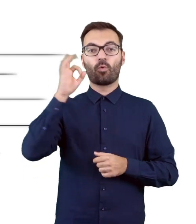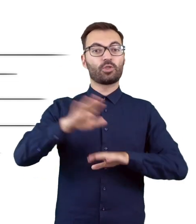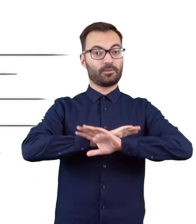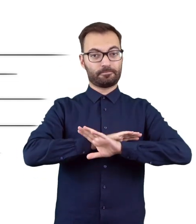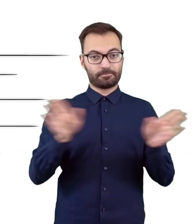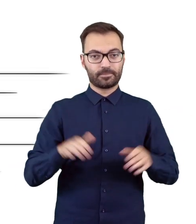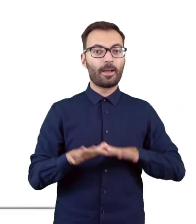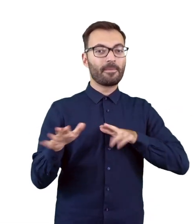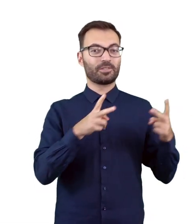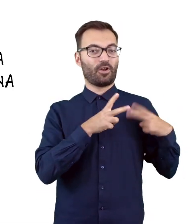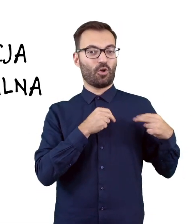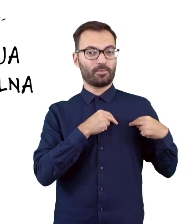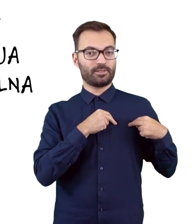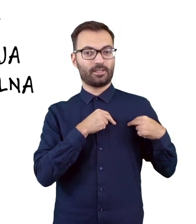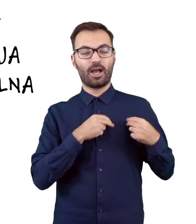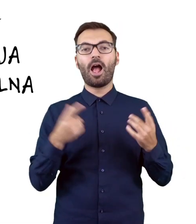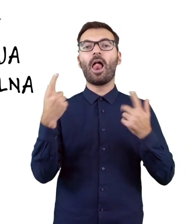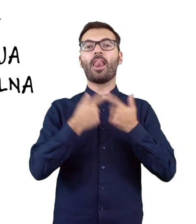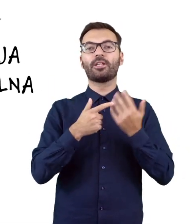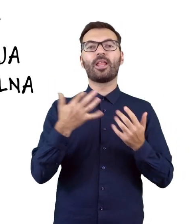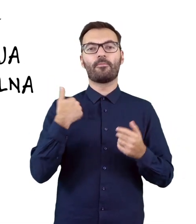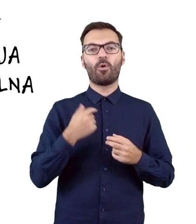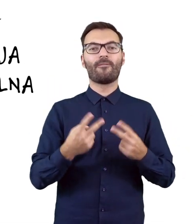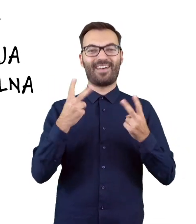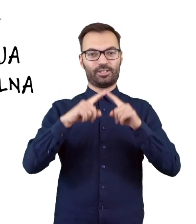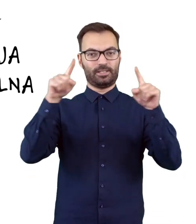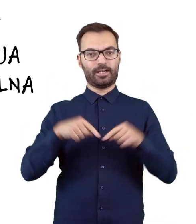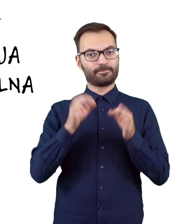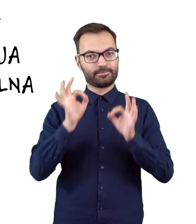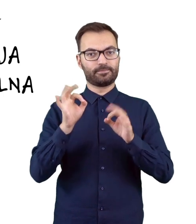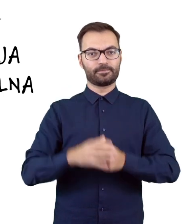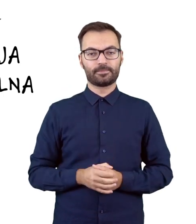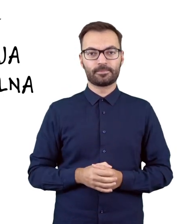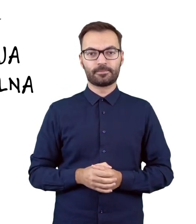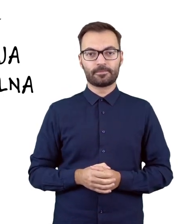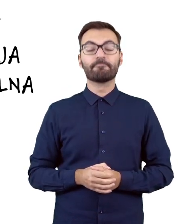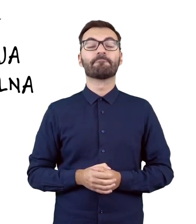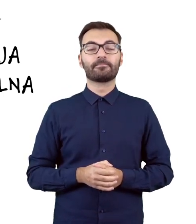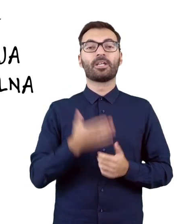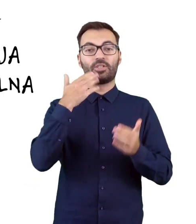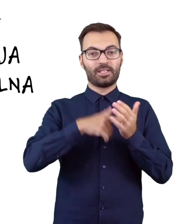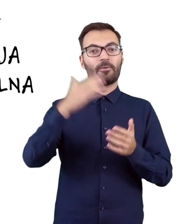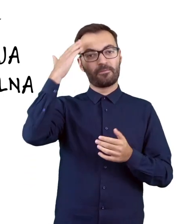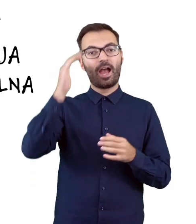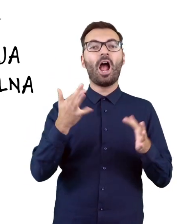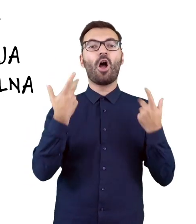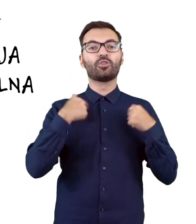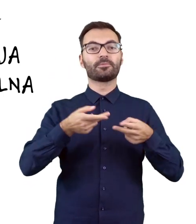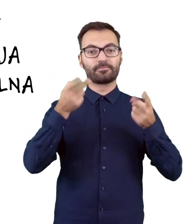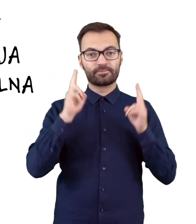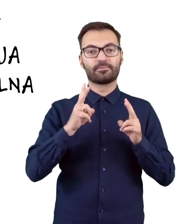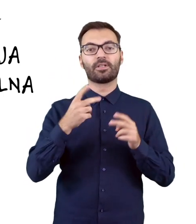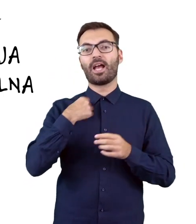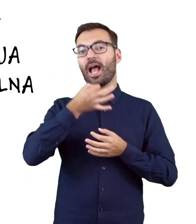zakończeniu głosowania obwodowa komisja wyborcza liczy karty ważne, wyjęte z urny. Ustala na tej podstawie liczbę osób, które